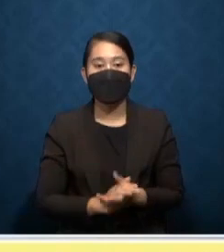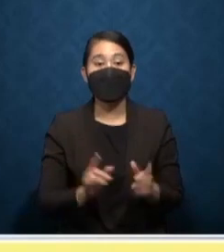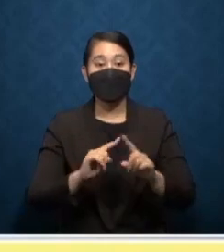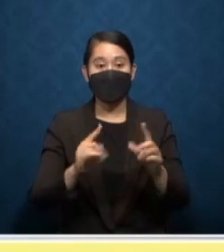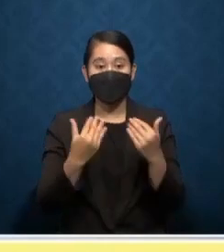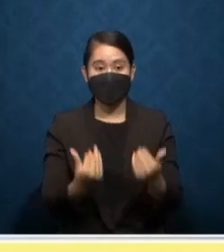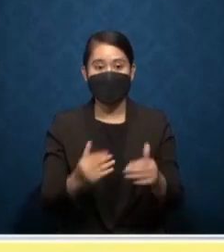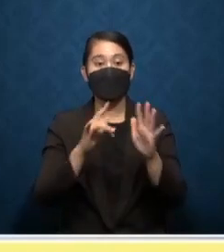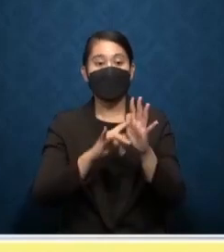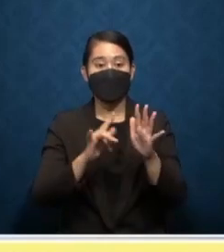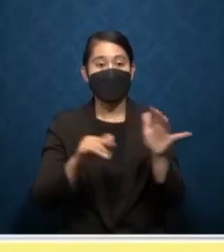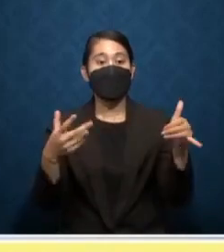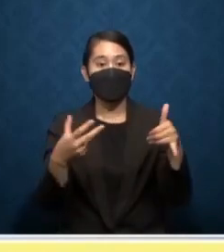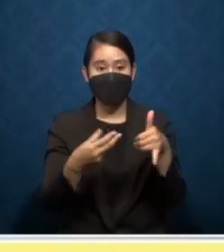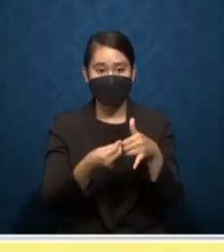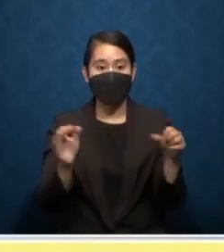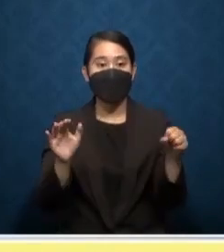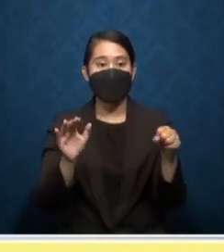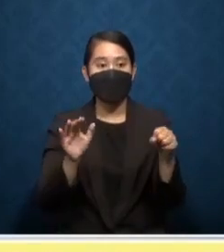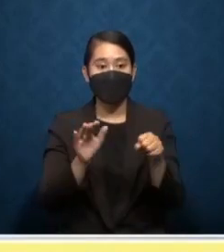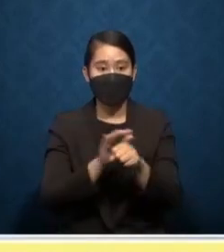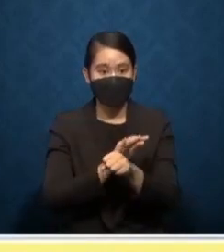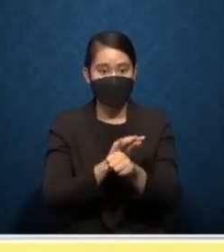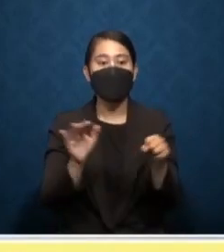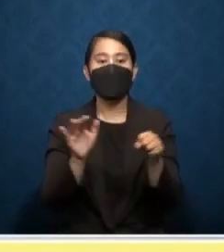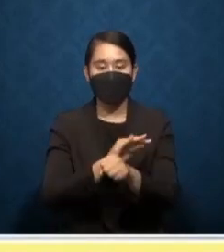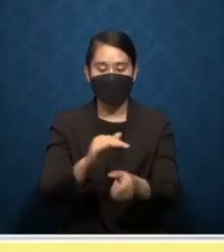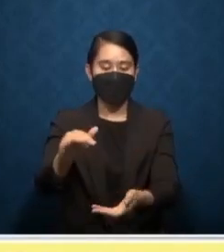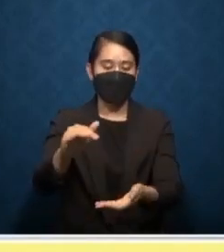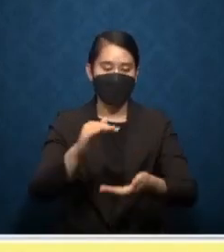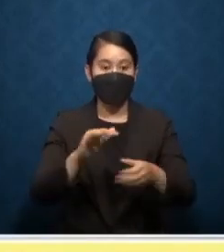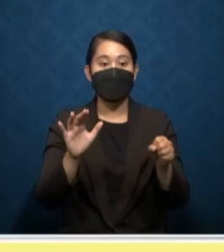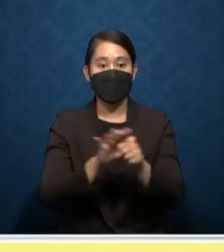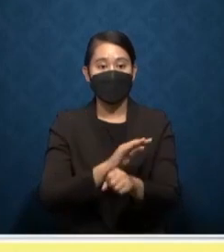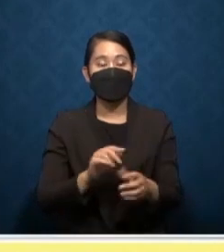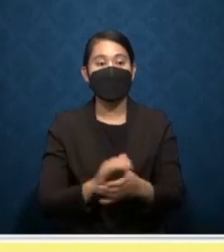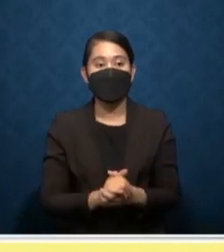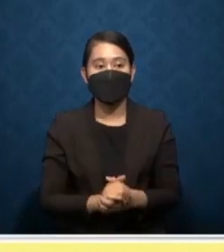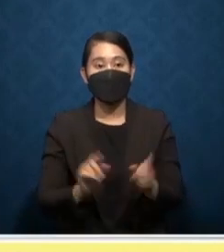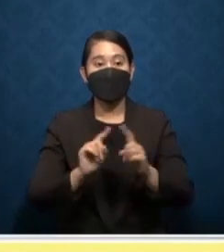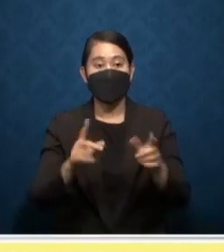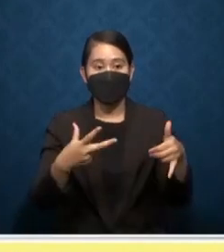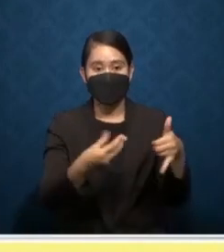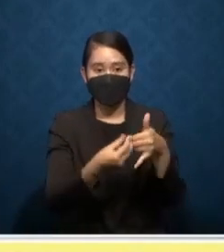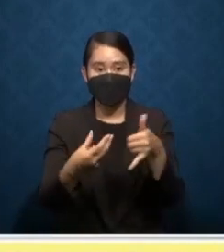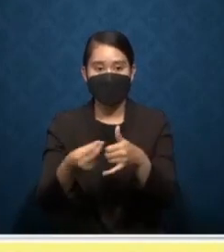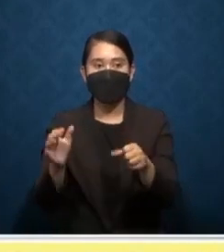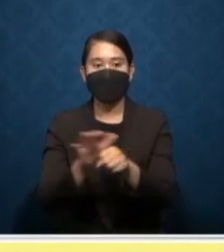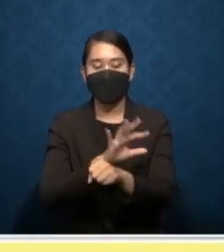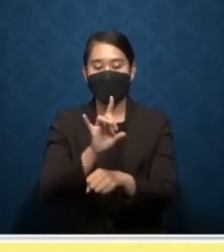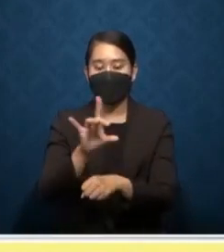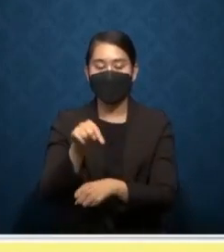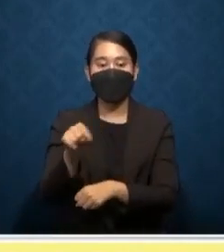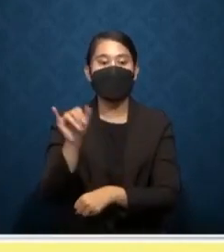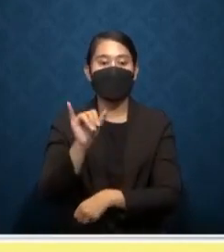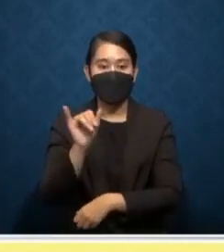ี้ วัคซีนได้ครบได้วัคซีนมาค๊บแล้วแต่ยไม่สามารถทจะฉีดได้ครบ 100% ทุก